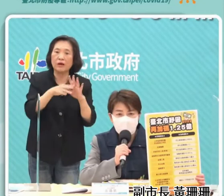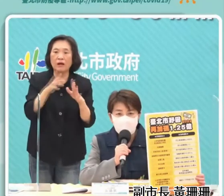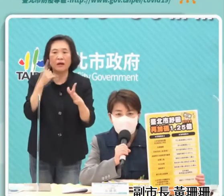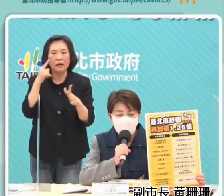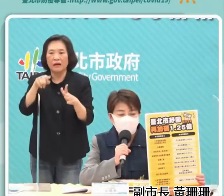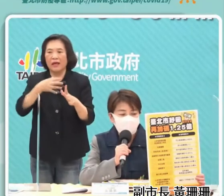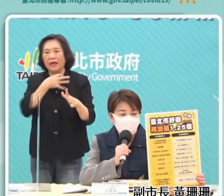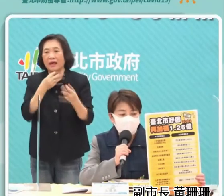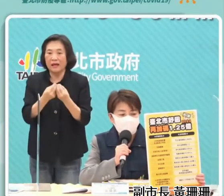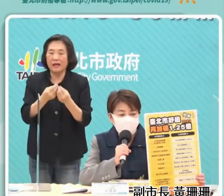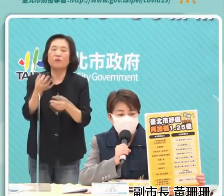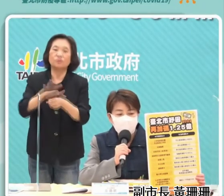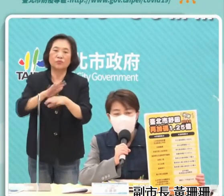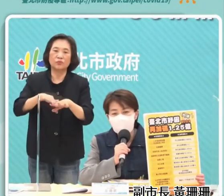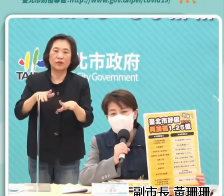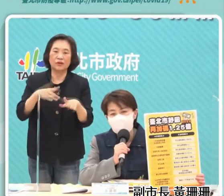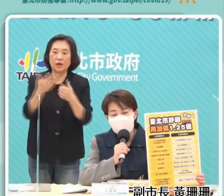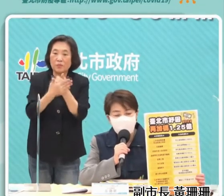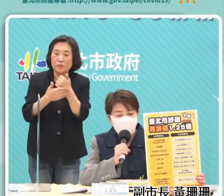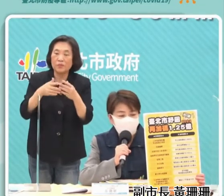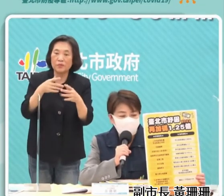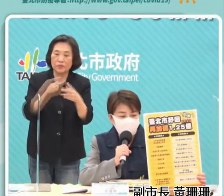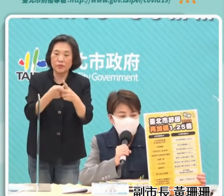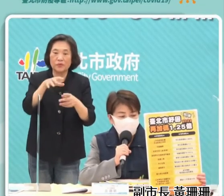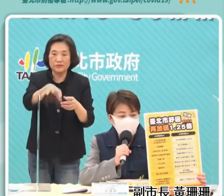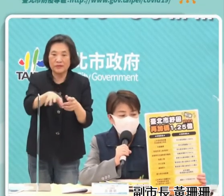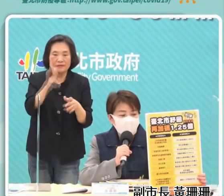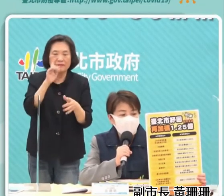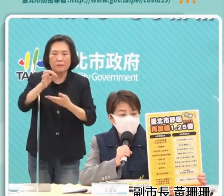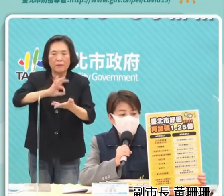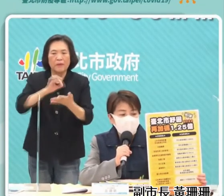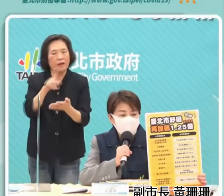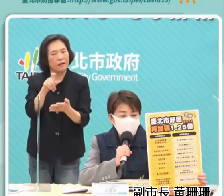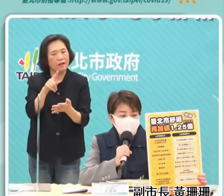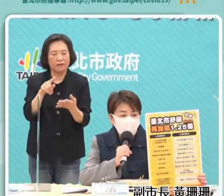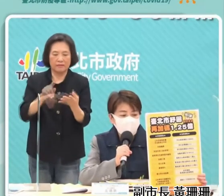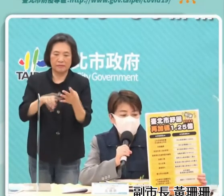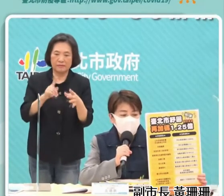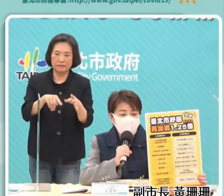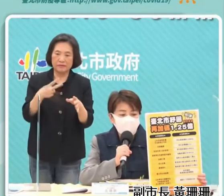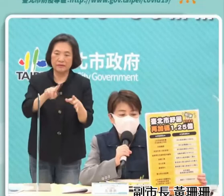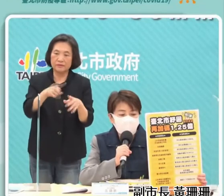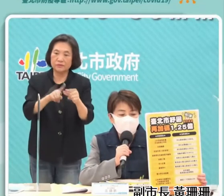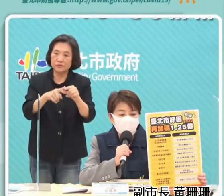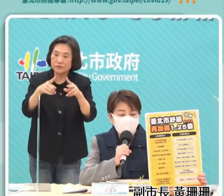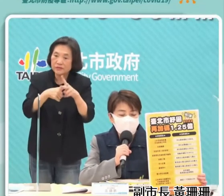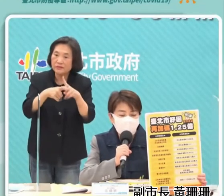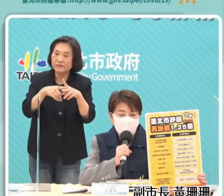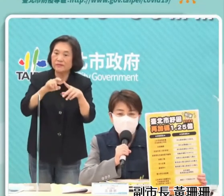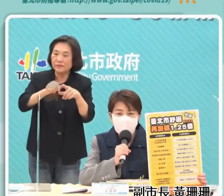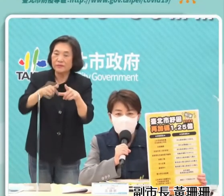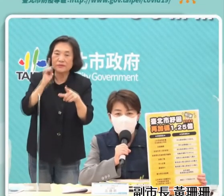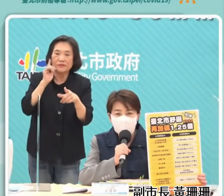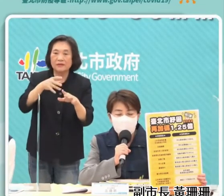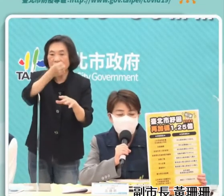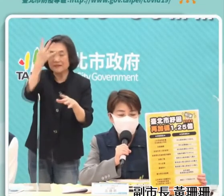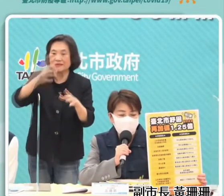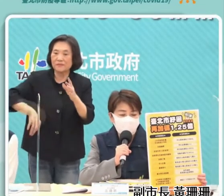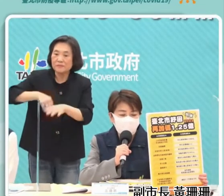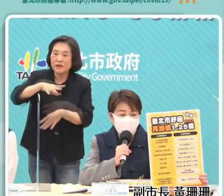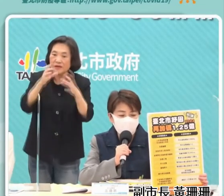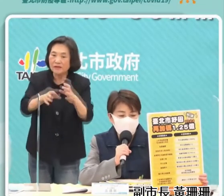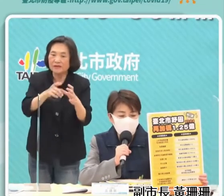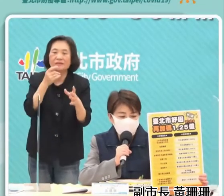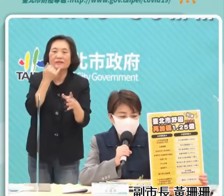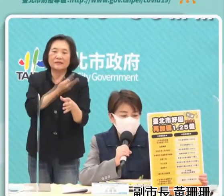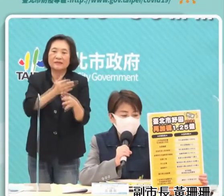厂因为可能他们的产品也没有办法做很好的销售。中小企业跟创业青年，我们都能够增加他们所谓